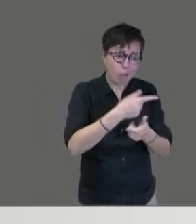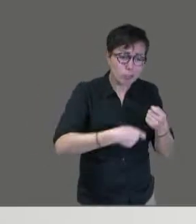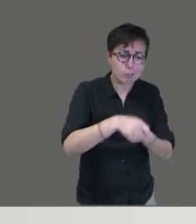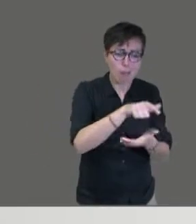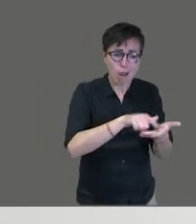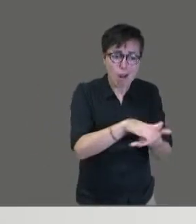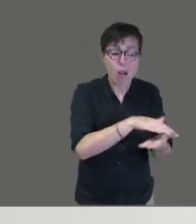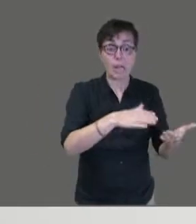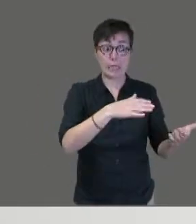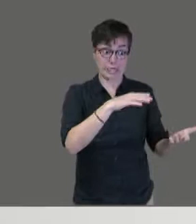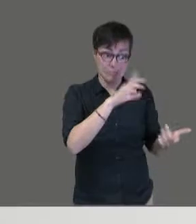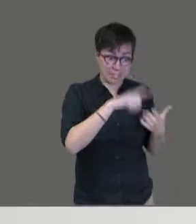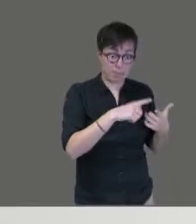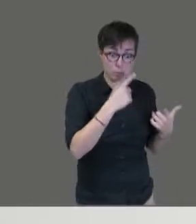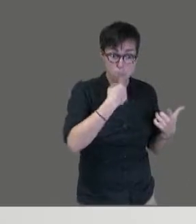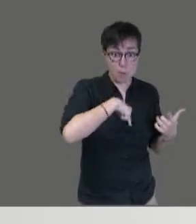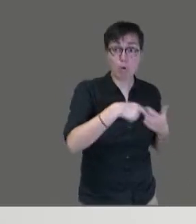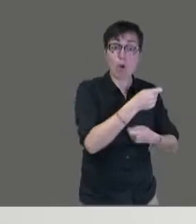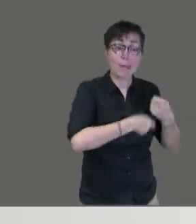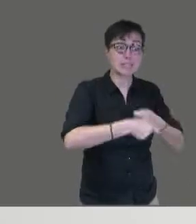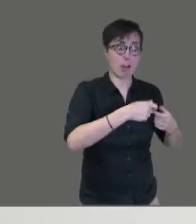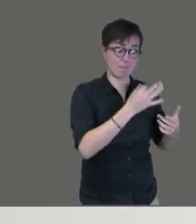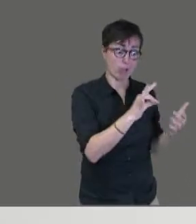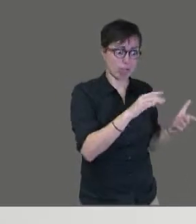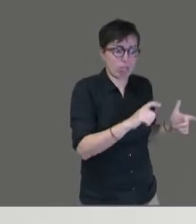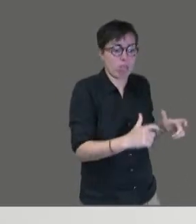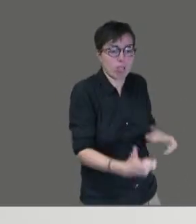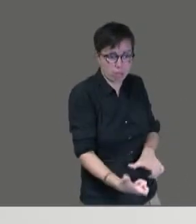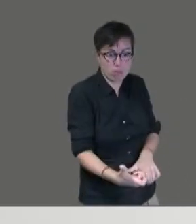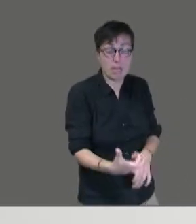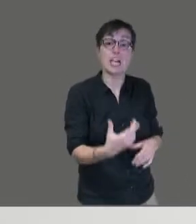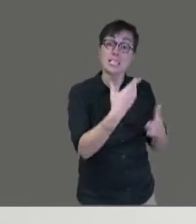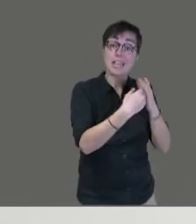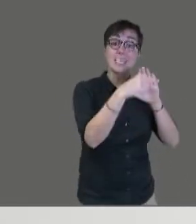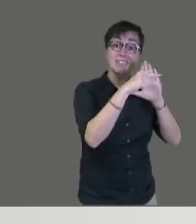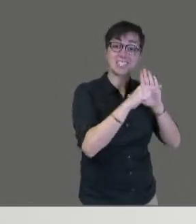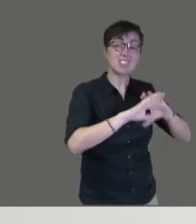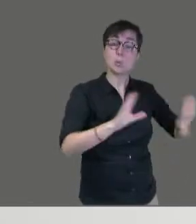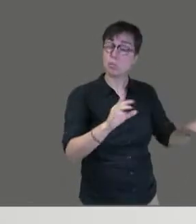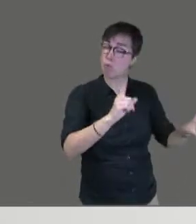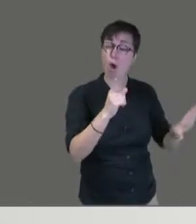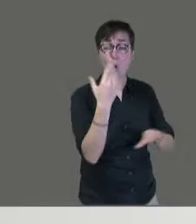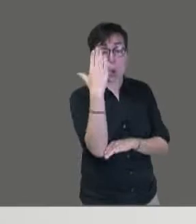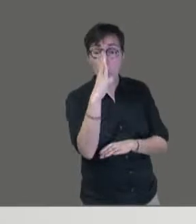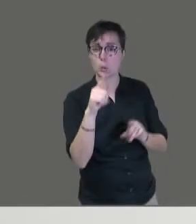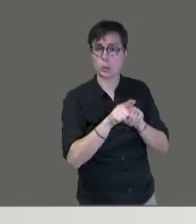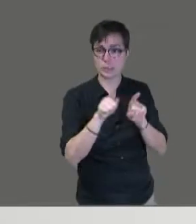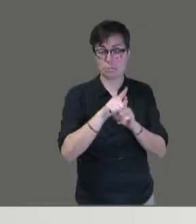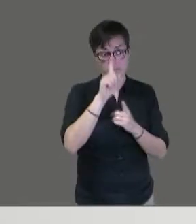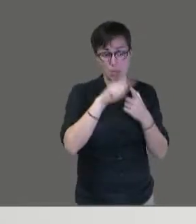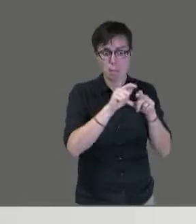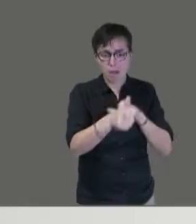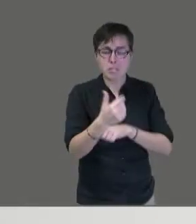dans notre déficit commercial. Mais son rôle délétère ne s'arrête pas là. La grande distribution, c'est aussi la